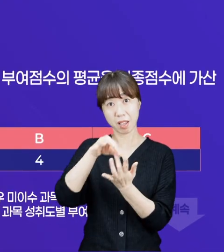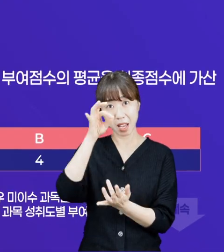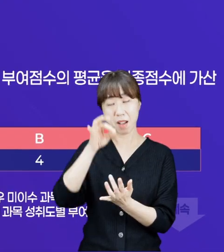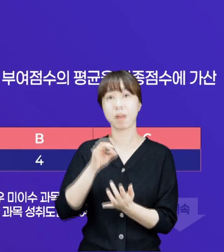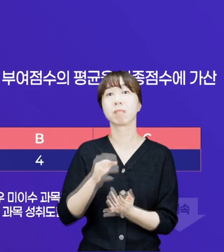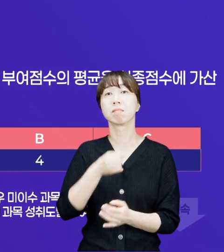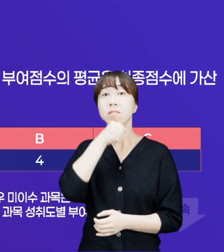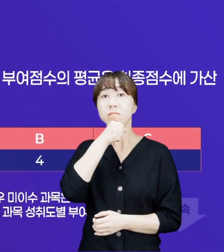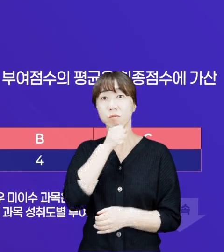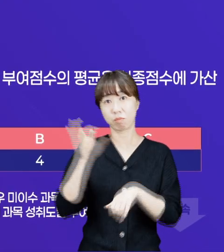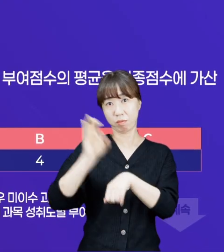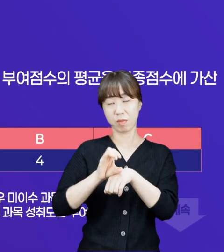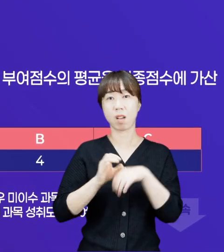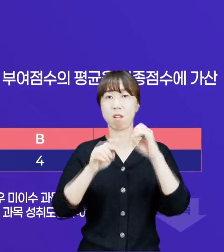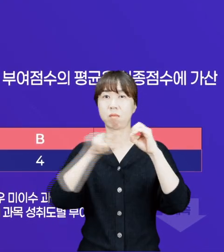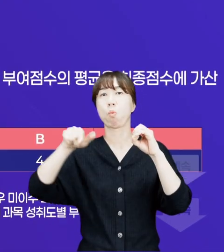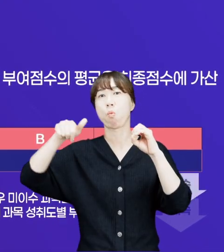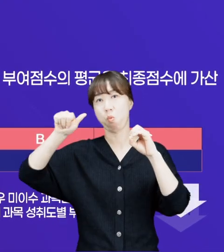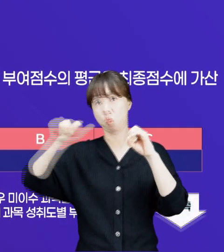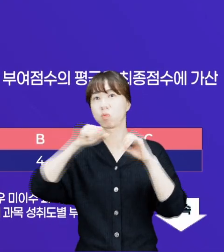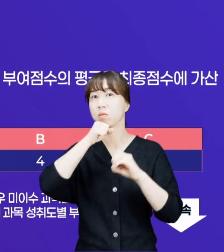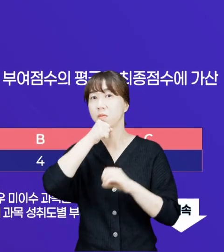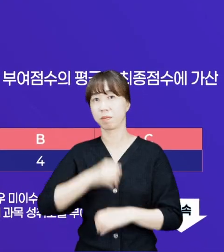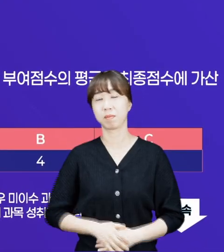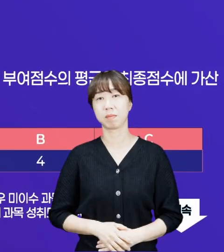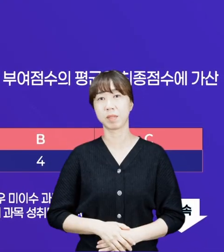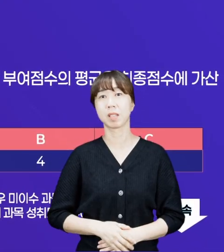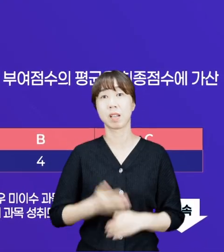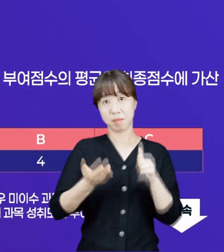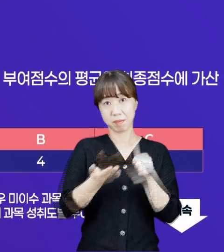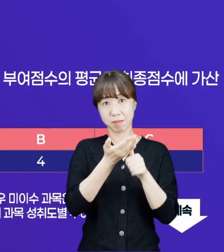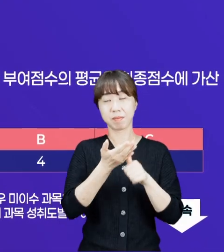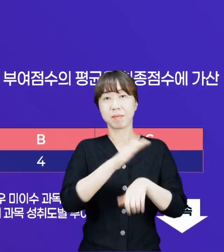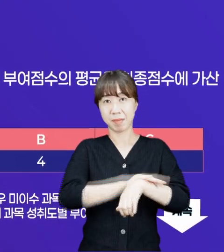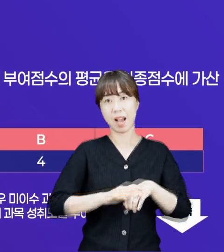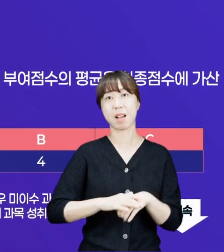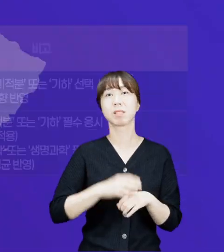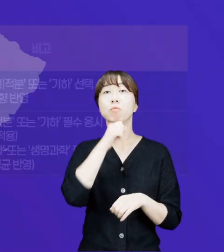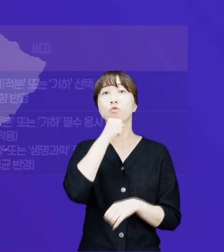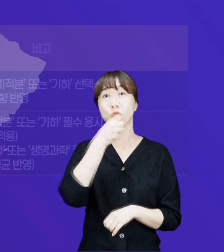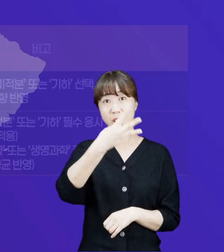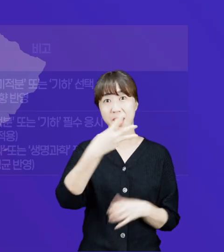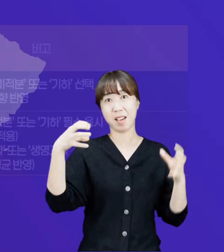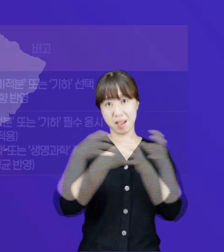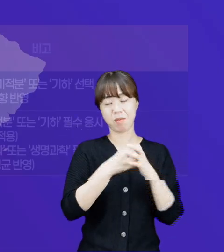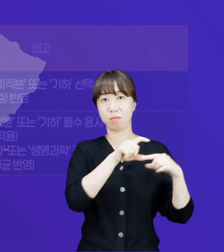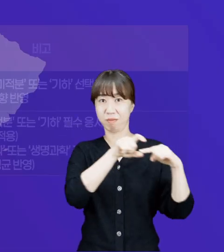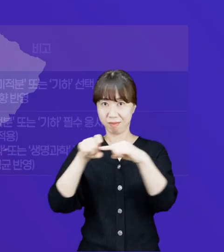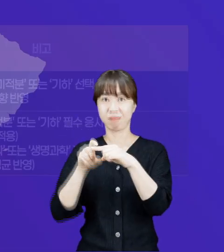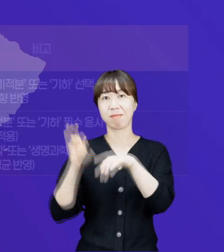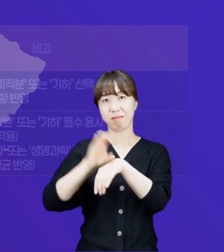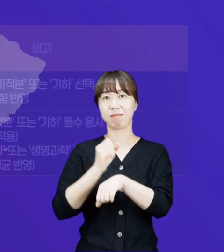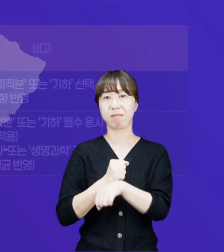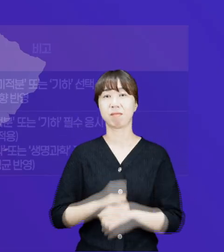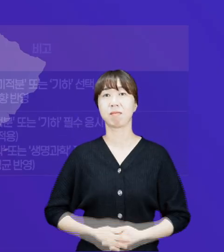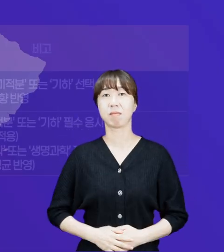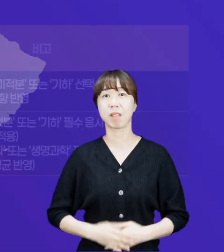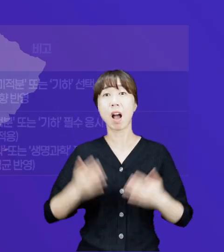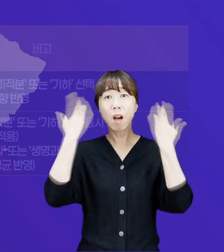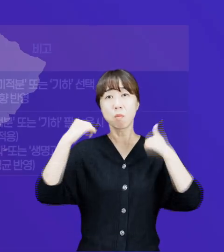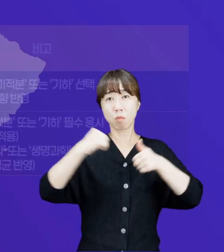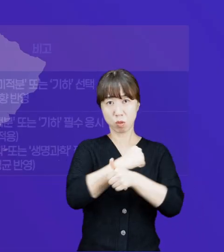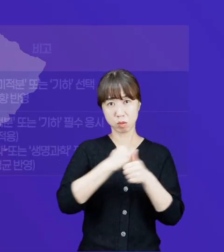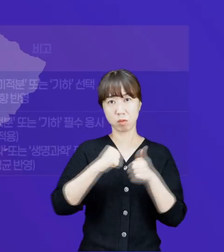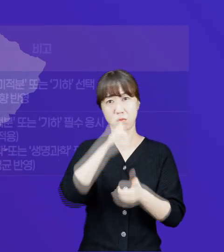5점으로 상위 3개 과목 성취도별 부여 점수의 평균을 최종점에 가산합니다. 학교폭력 조치사항이 있을 경우는 최종